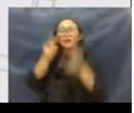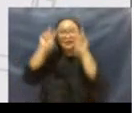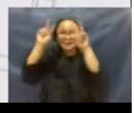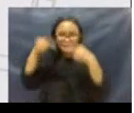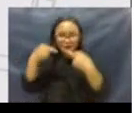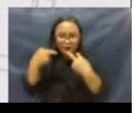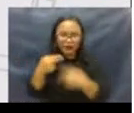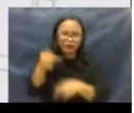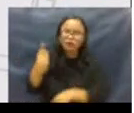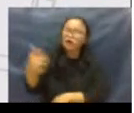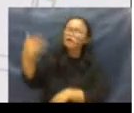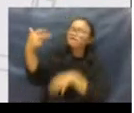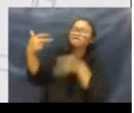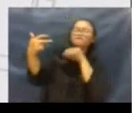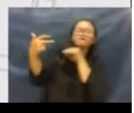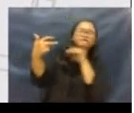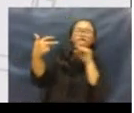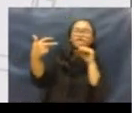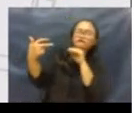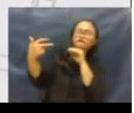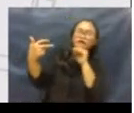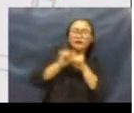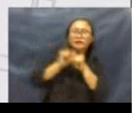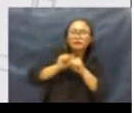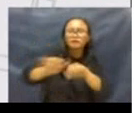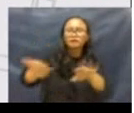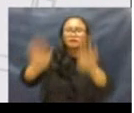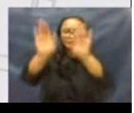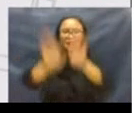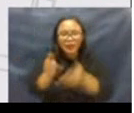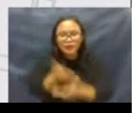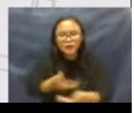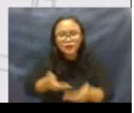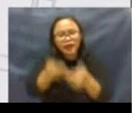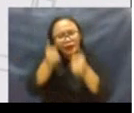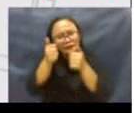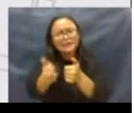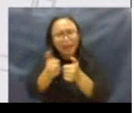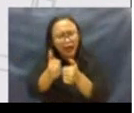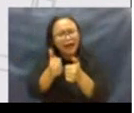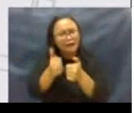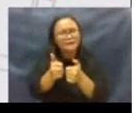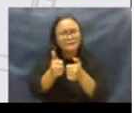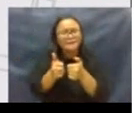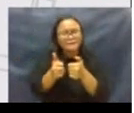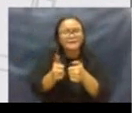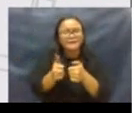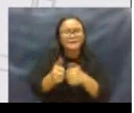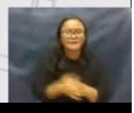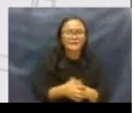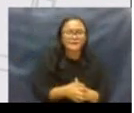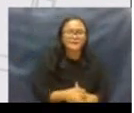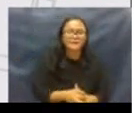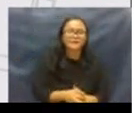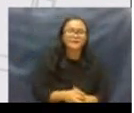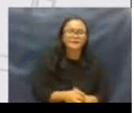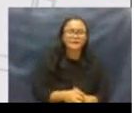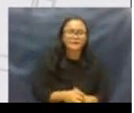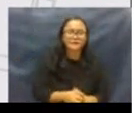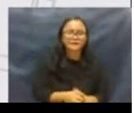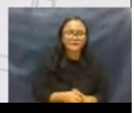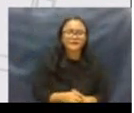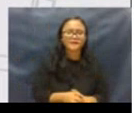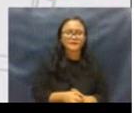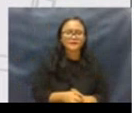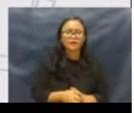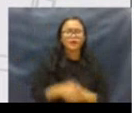selfie dan saya terbitkan nanti di media sosial. Bisa, ini yang perlu dilakukan secara konsisten